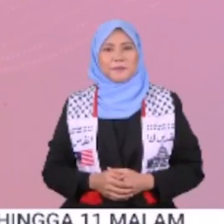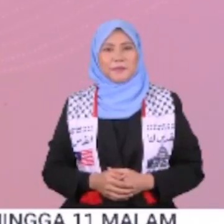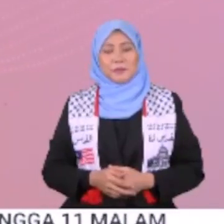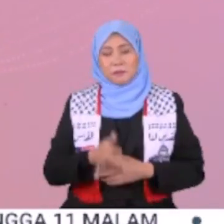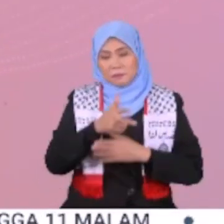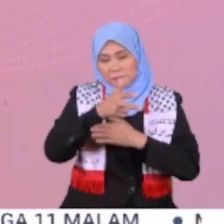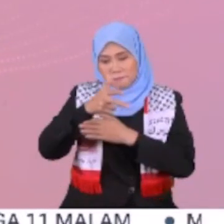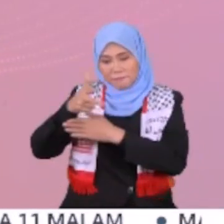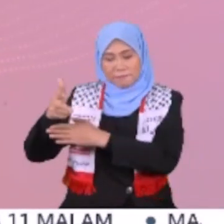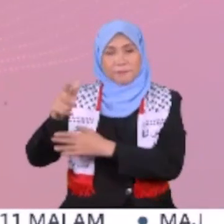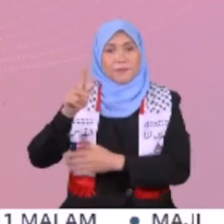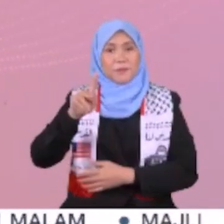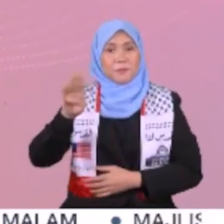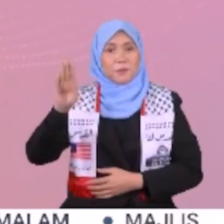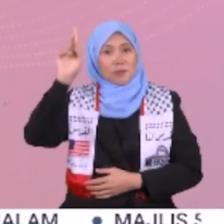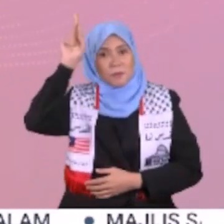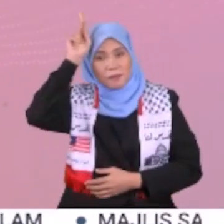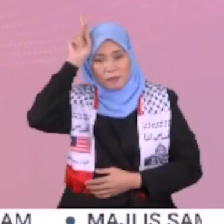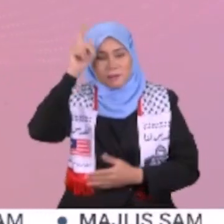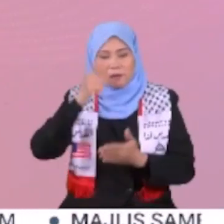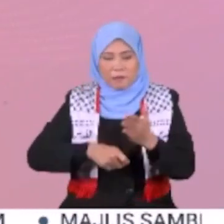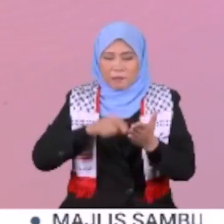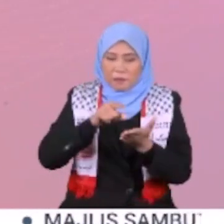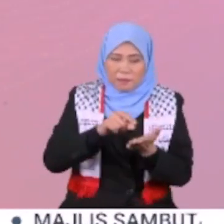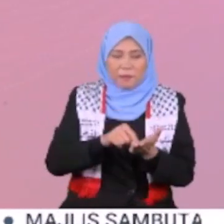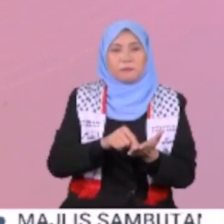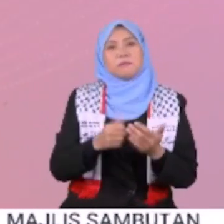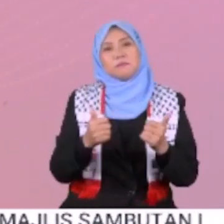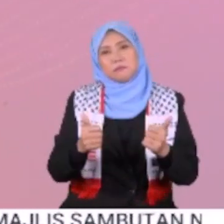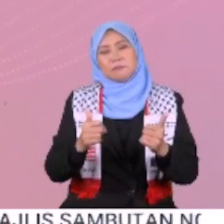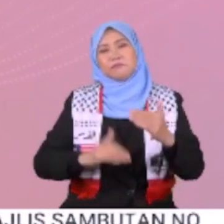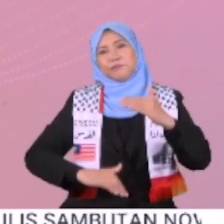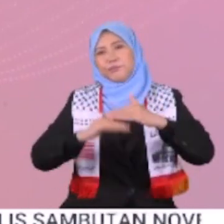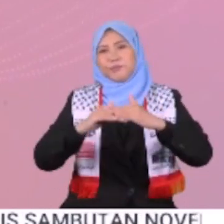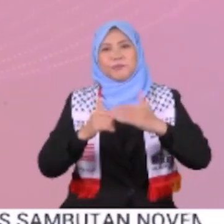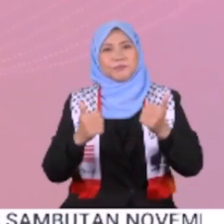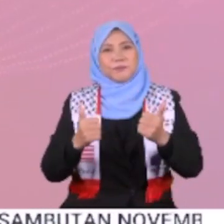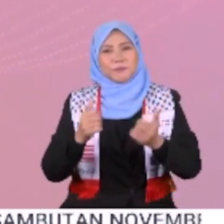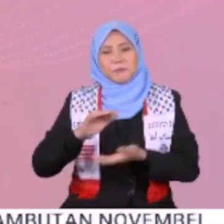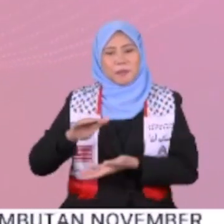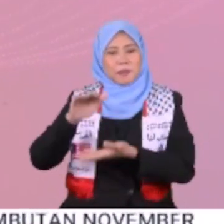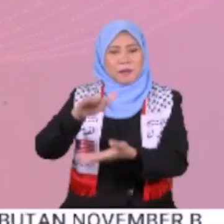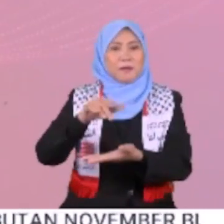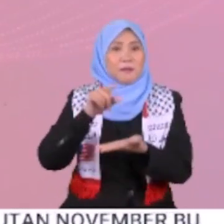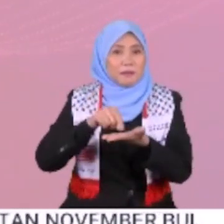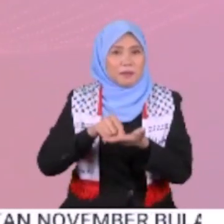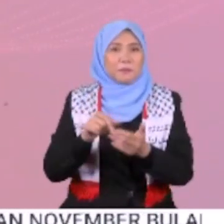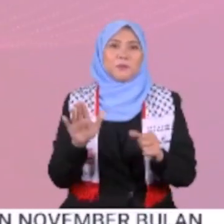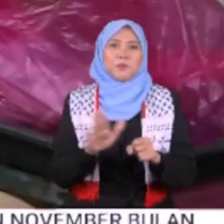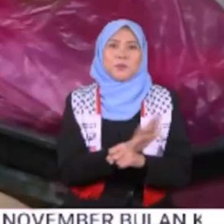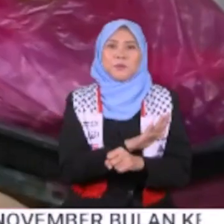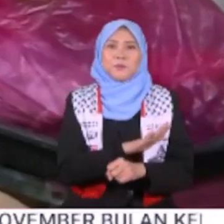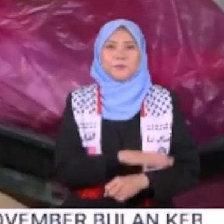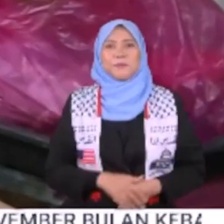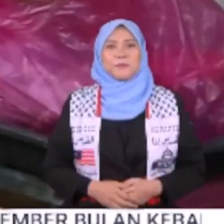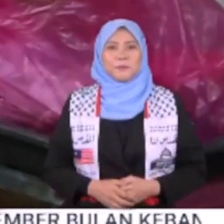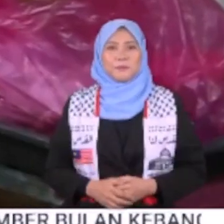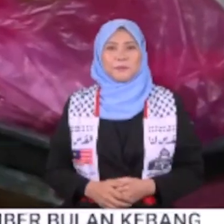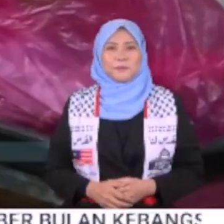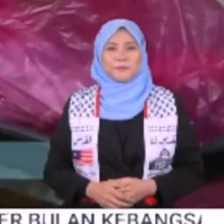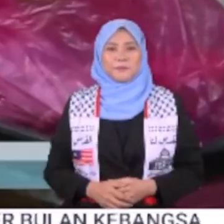Tinjauan kru kami di Kota Baru Kelantan pula mendapati harga ayam masih di bawah harga siling dan bekalan mencukupi.